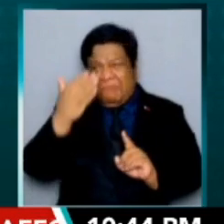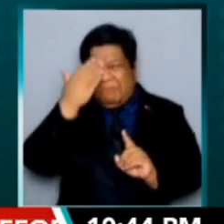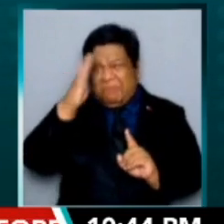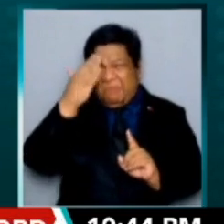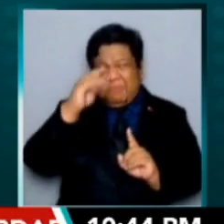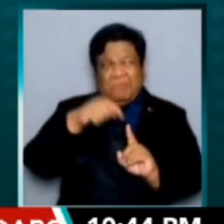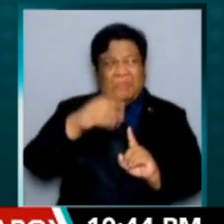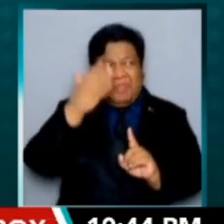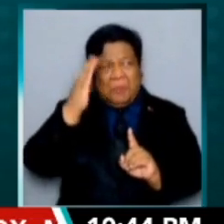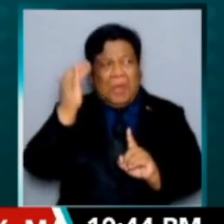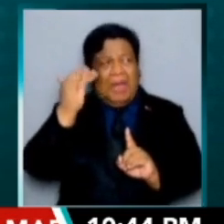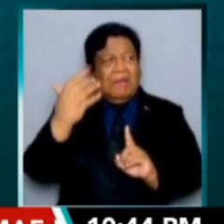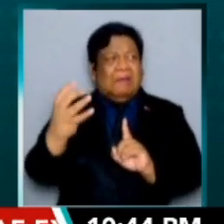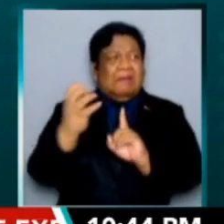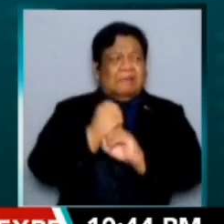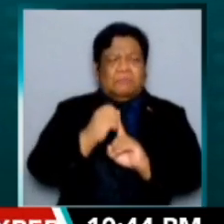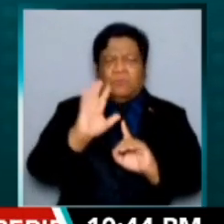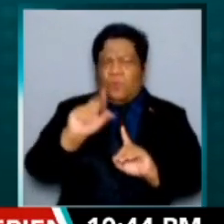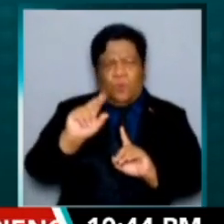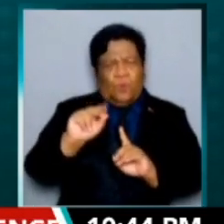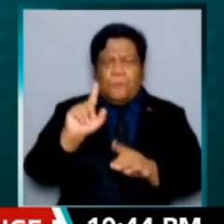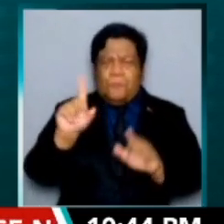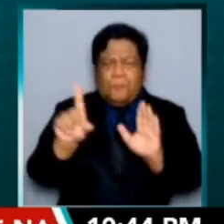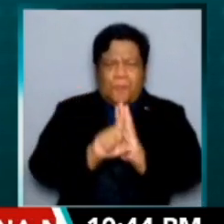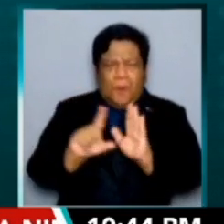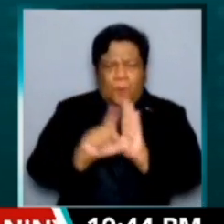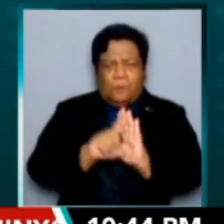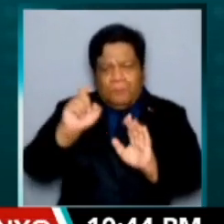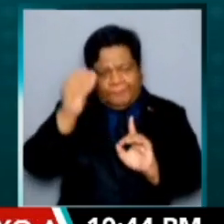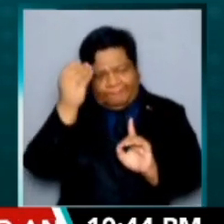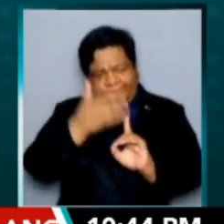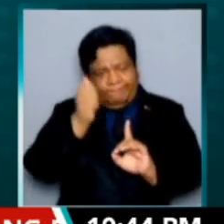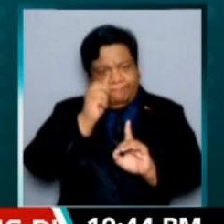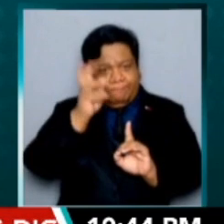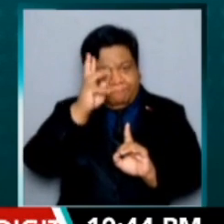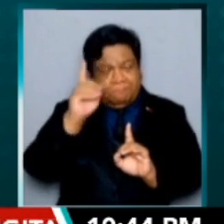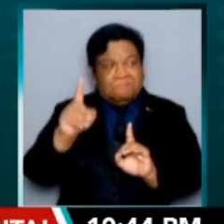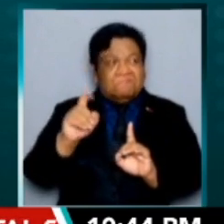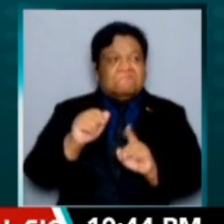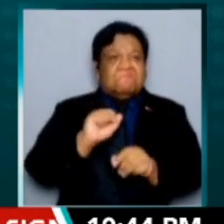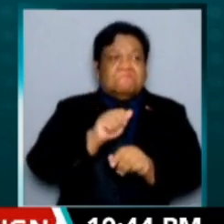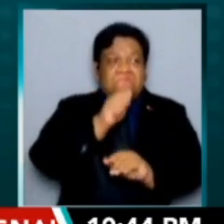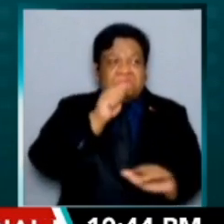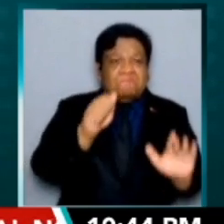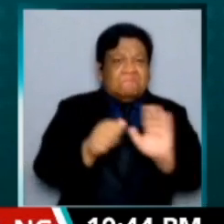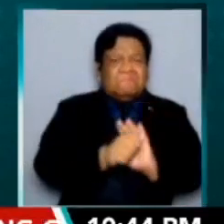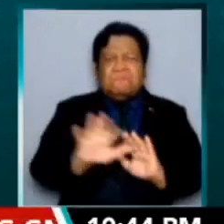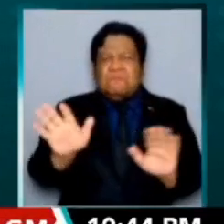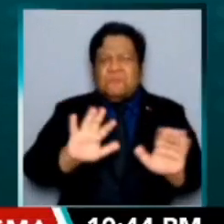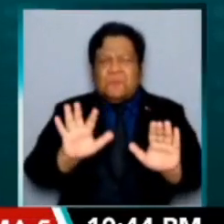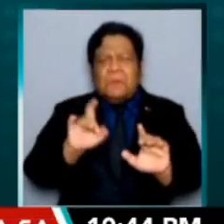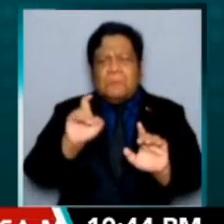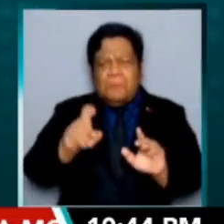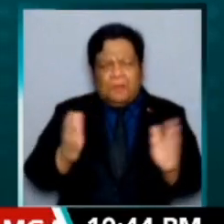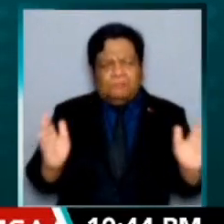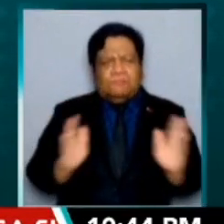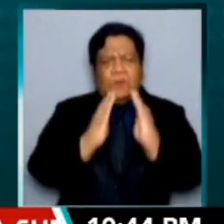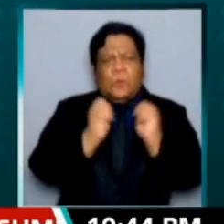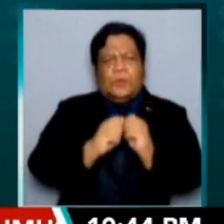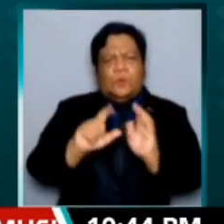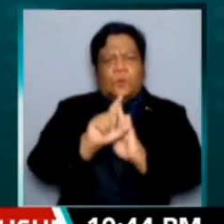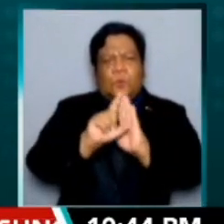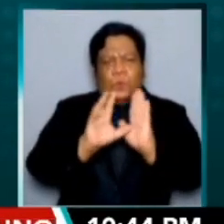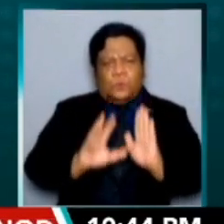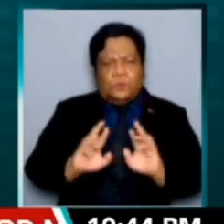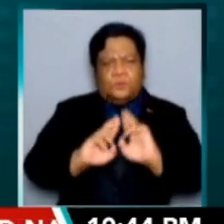bakit siya hinuhuli at hindi rin daw siya dapat itinatago sa kanyang mga abogado at mga kaanak.